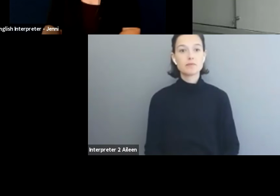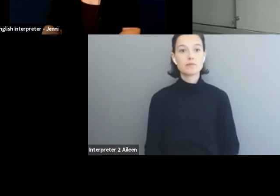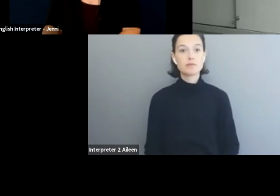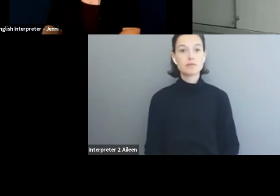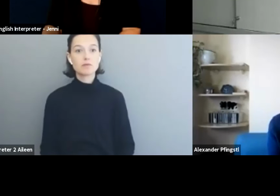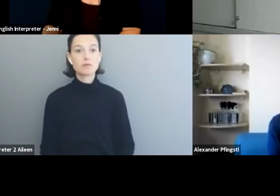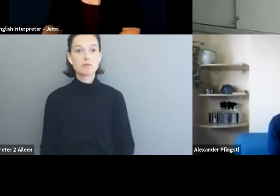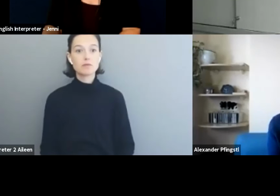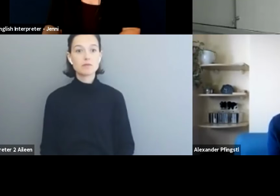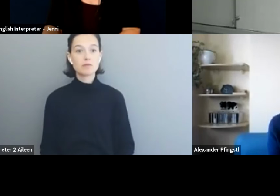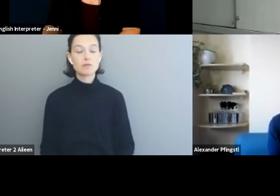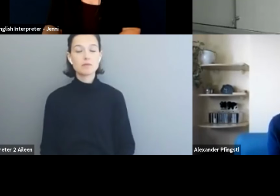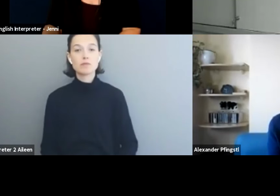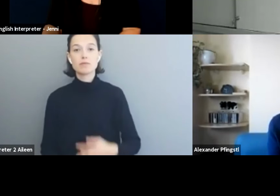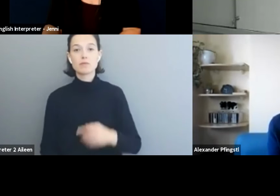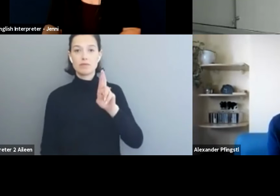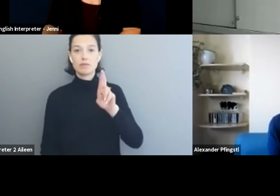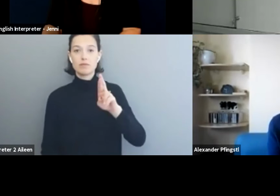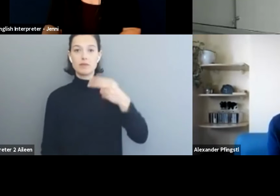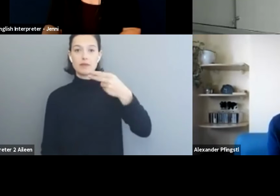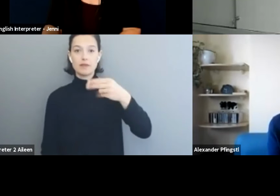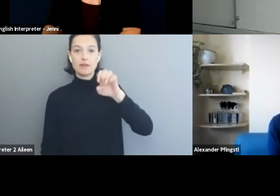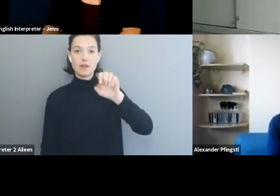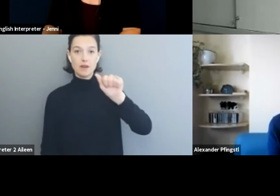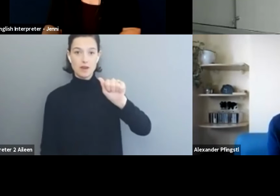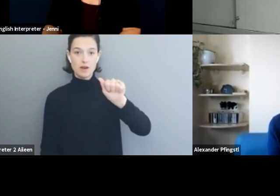Also, ich kann.